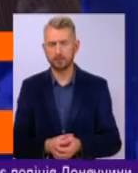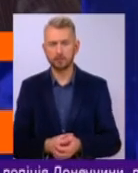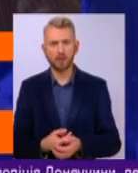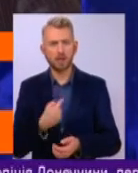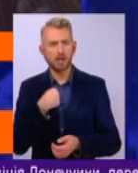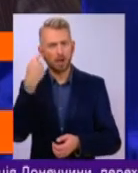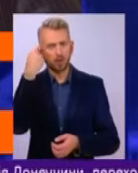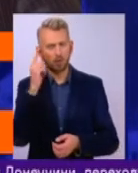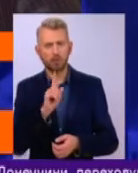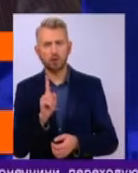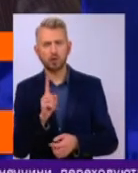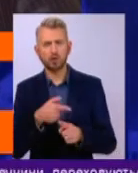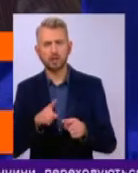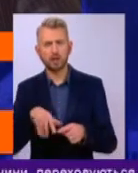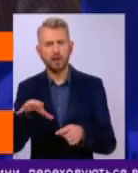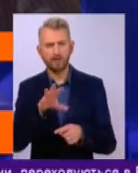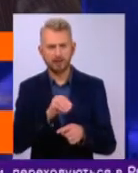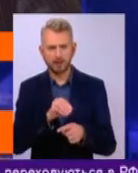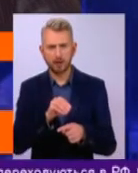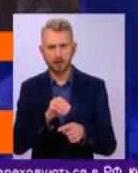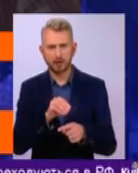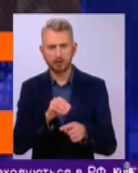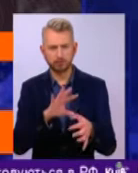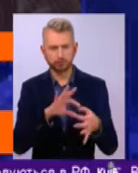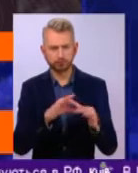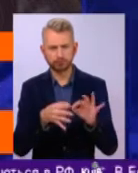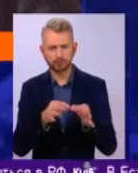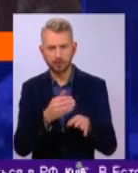Я думаю, що все це ланцюжки